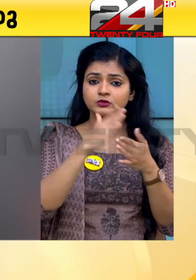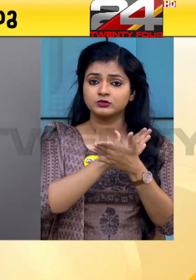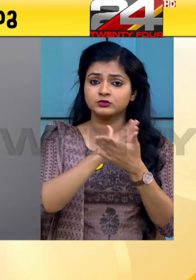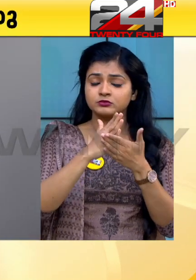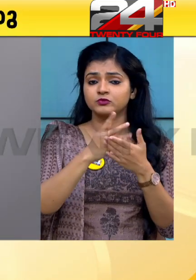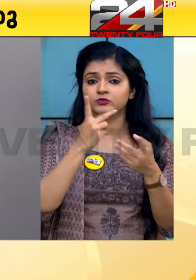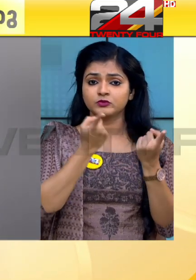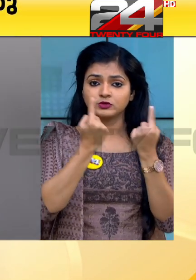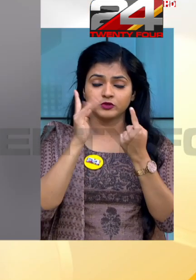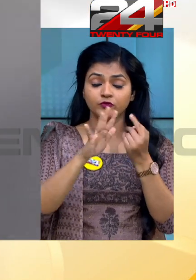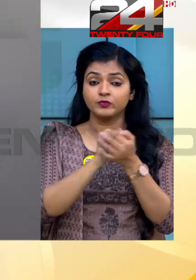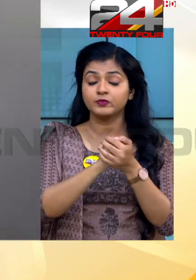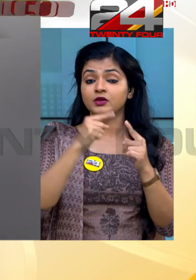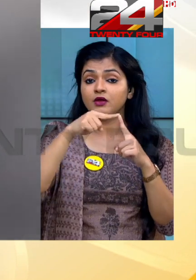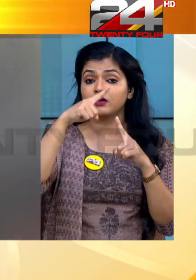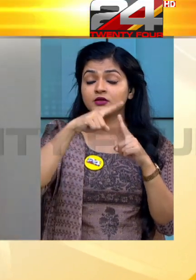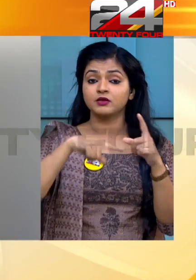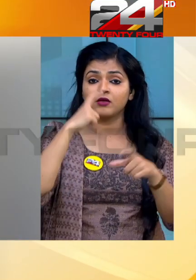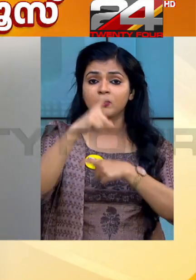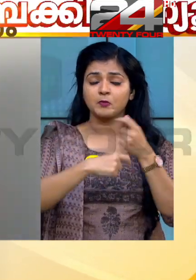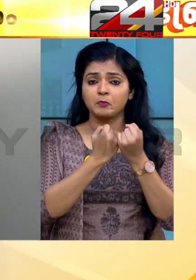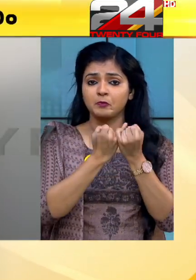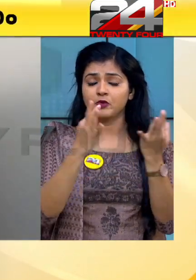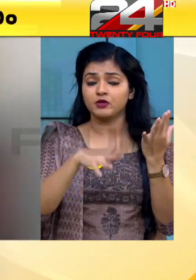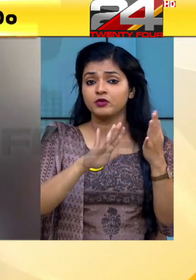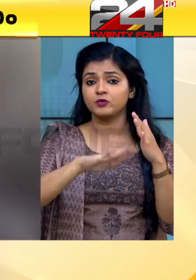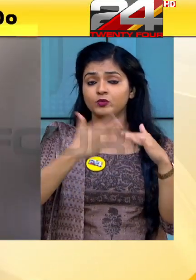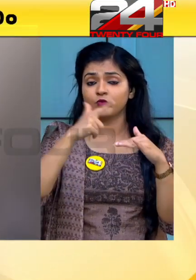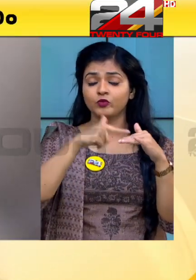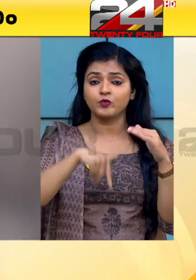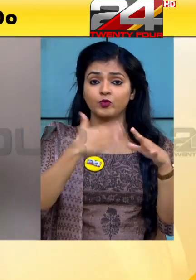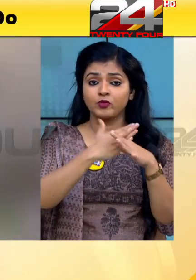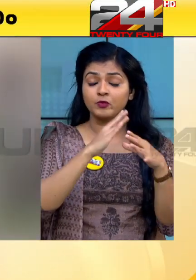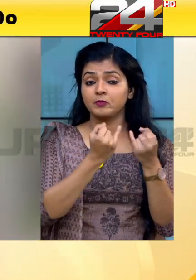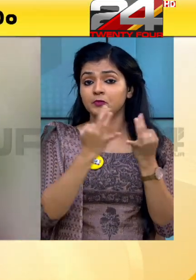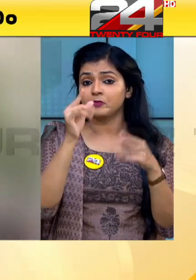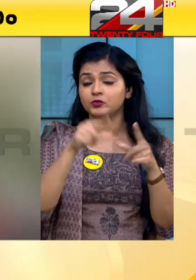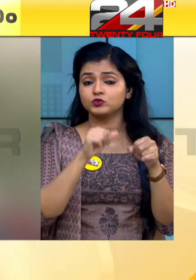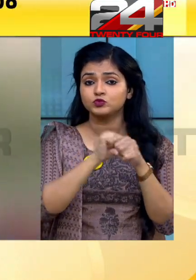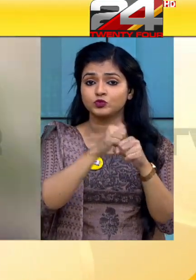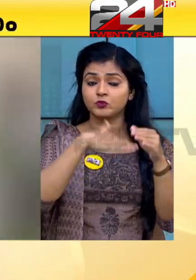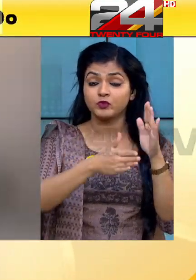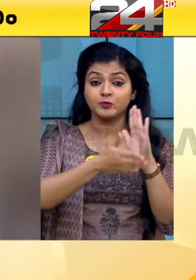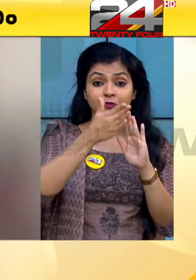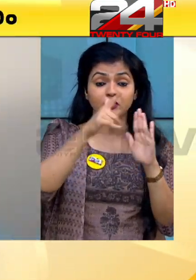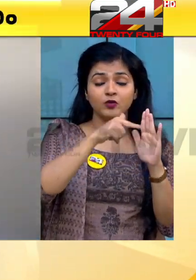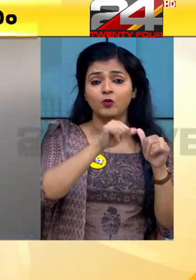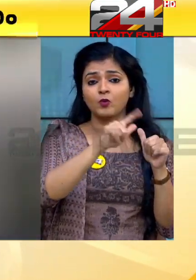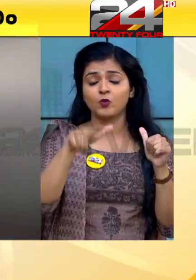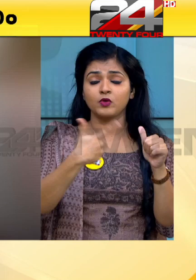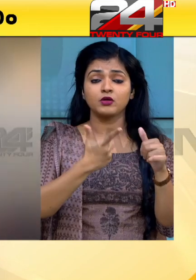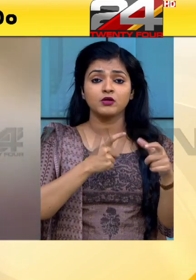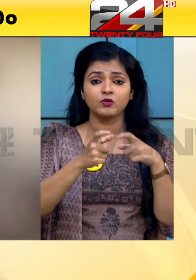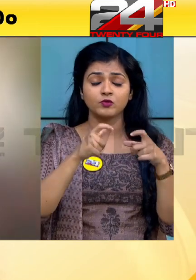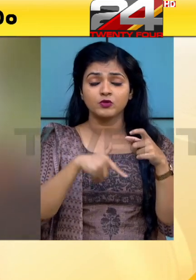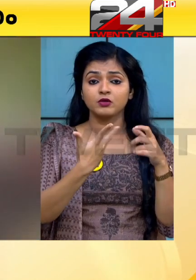ആയിരക്കണക്കിന് ഐ ടി കമ്പനികൾ പ്രവർത്തിക്കുന്ന സ്ഥലം, നിരവധി ആളുകൾ ജോലി ചെയ്യുന്ന സ്ഥലം എന്ന രീതിയിൽ അവിടുത്തെ കെട്ടിടങ്ങൾക്കൊക്കെ സുരക്ഷാ മാനദണ്ഡങ്ങൾ